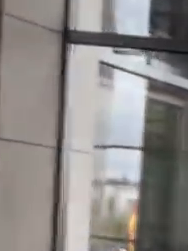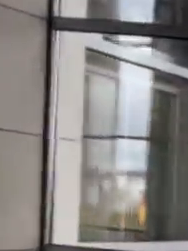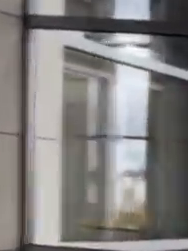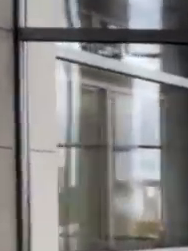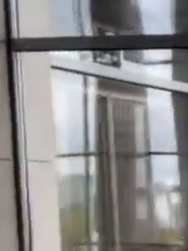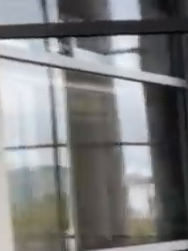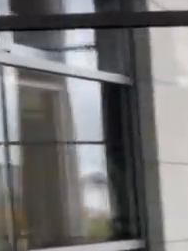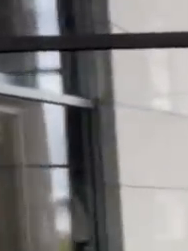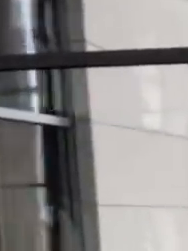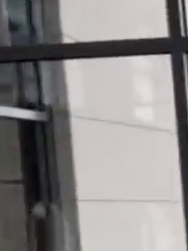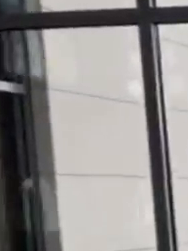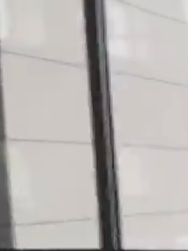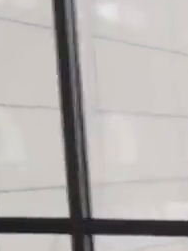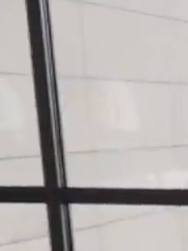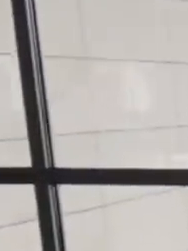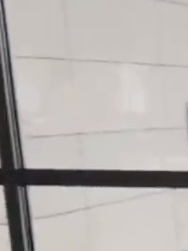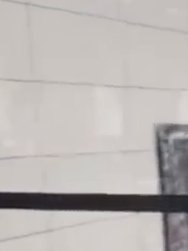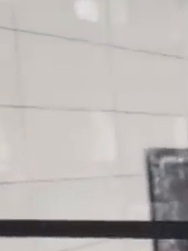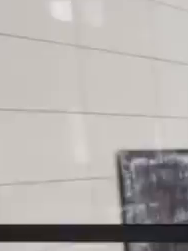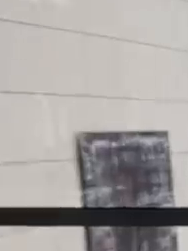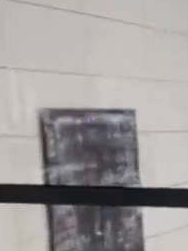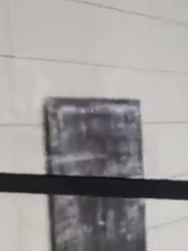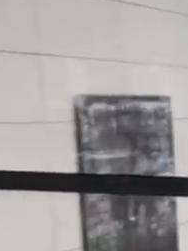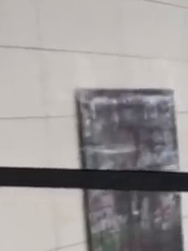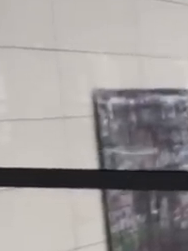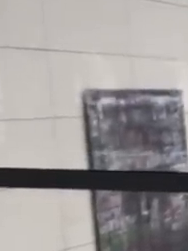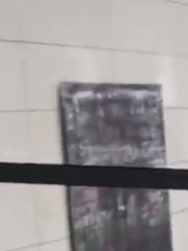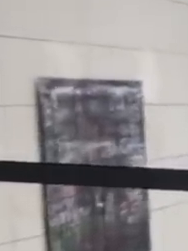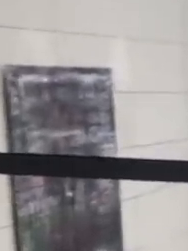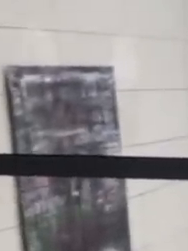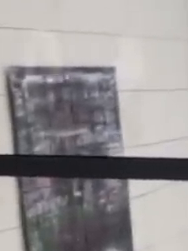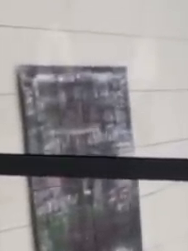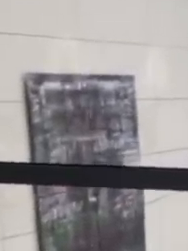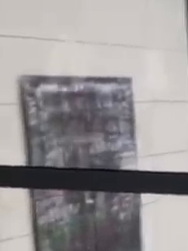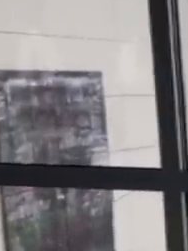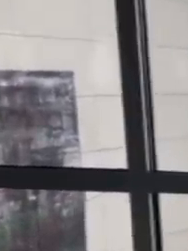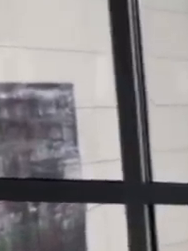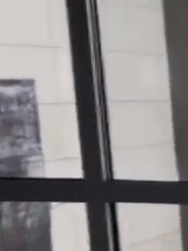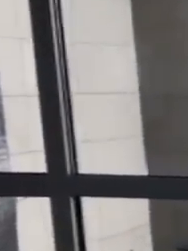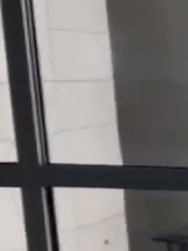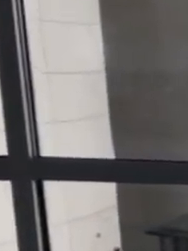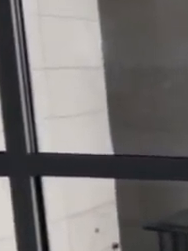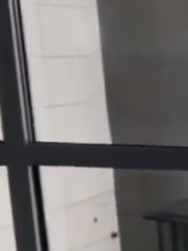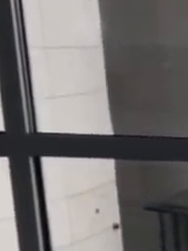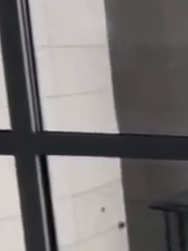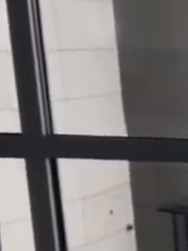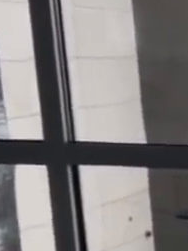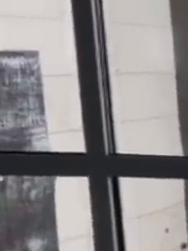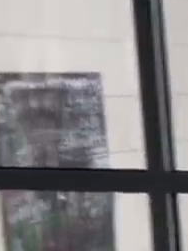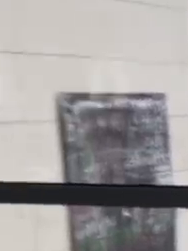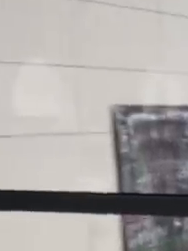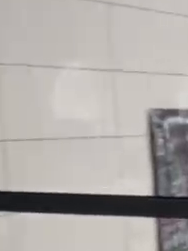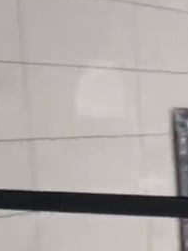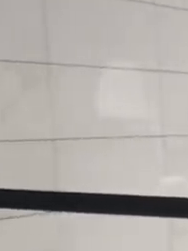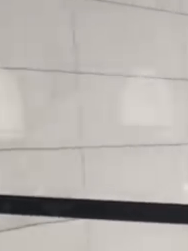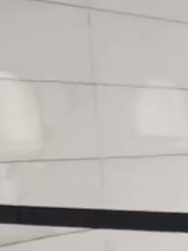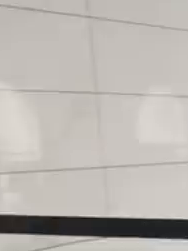Bundestag nach außen. Da sehen Sie unten die Reichstagstreppe, wo der vermeintliche Reichstagssturm